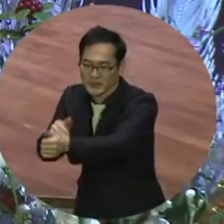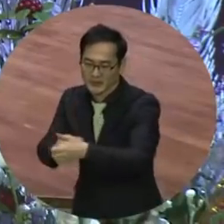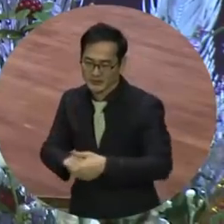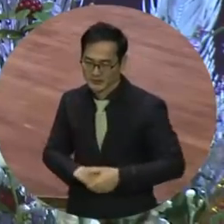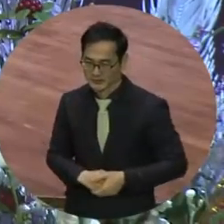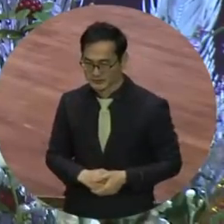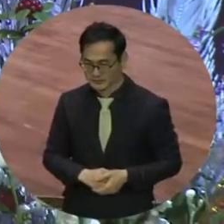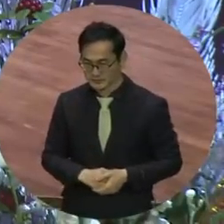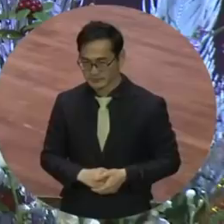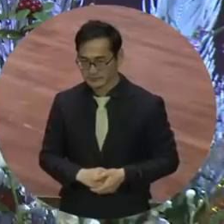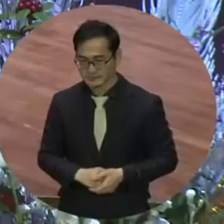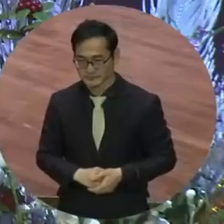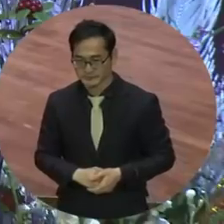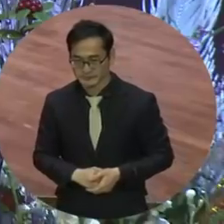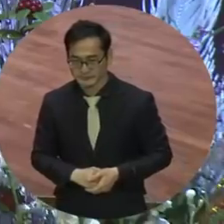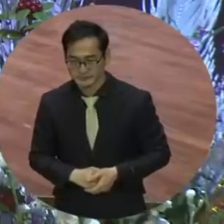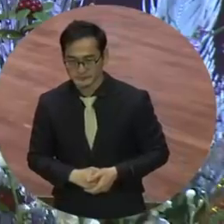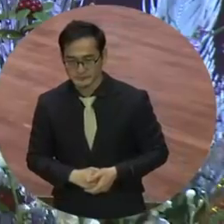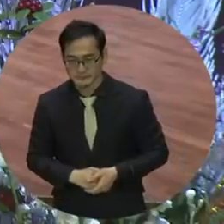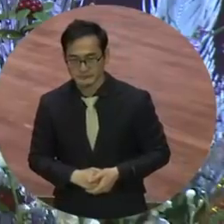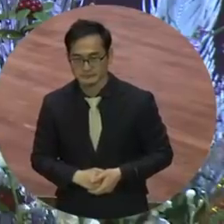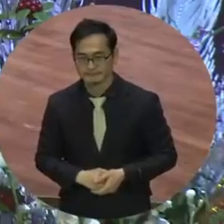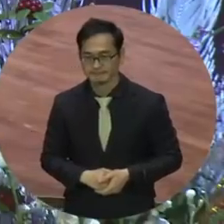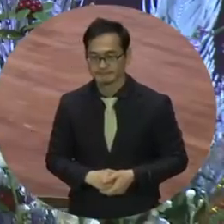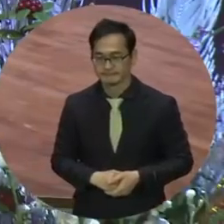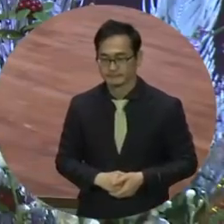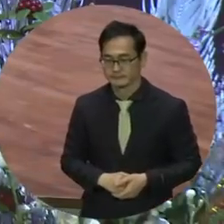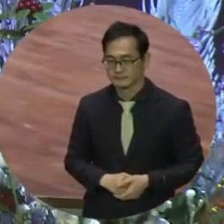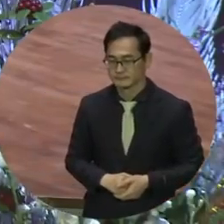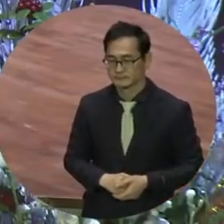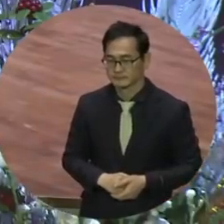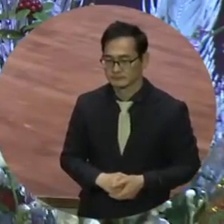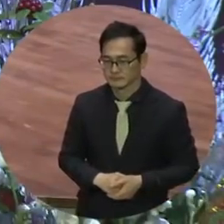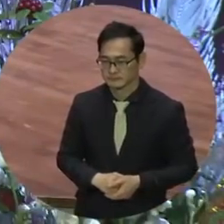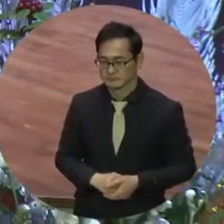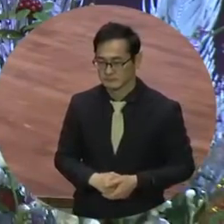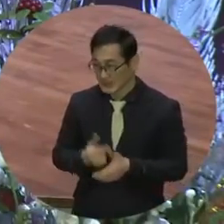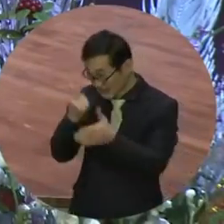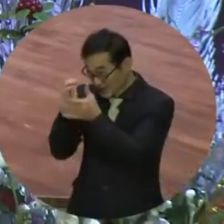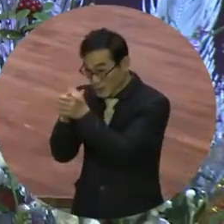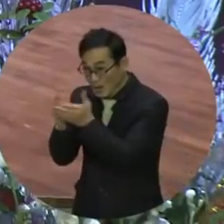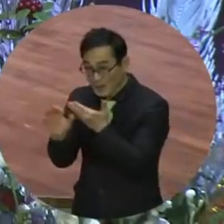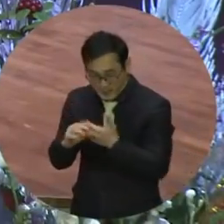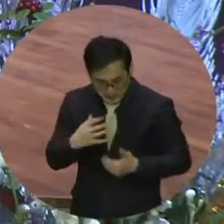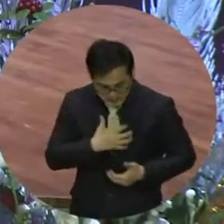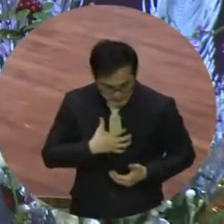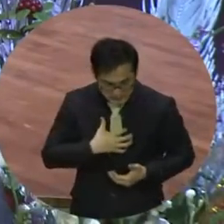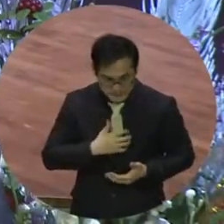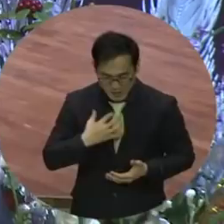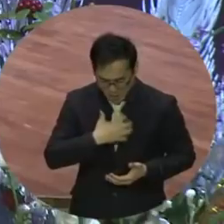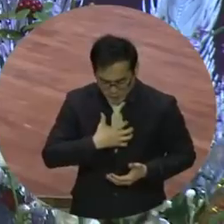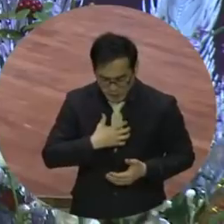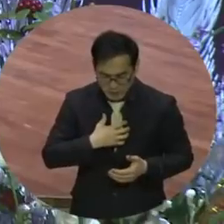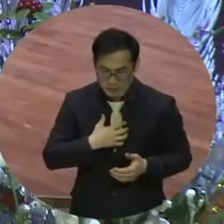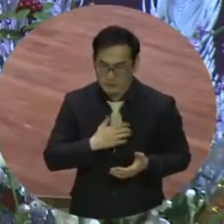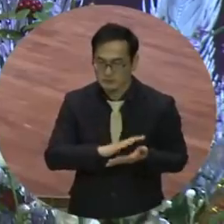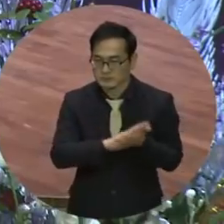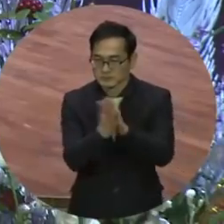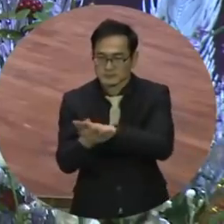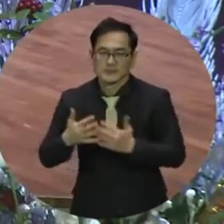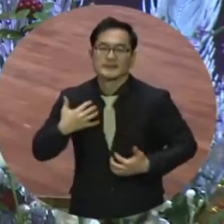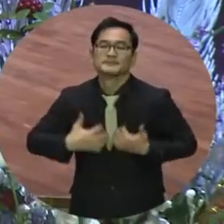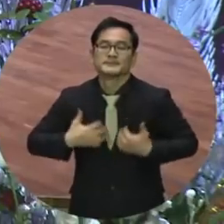그러면 어떻게 돼요? 모든 근심이 다 기쁨으로 바꿔버려요. 다 바꿔버려요. 이런 영적 수준 되기를